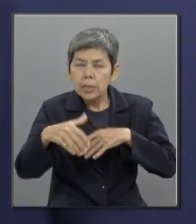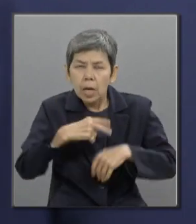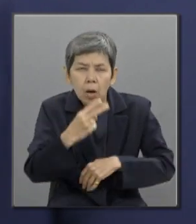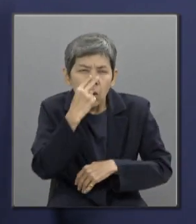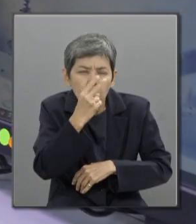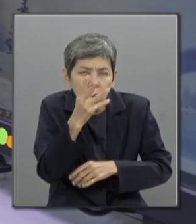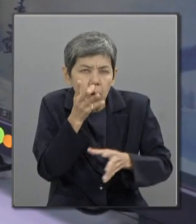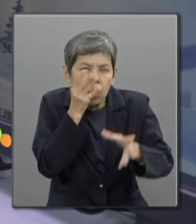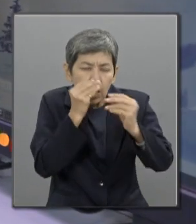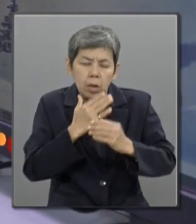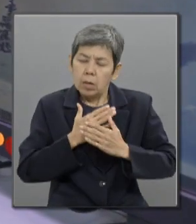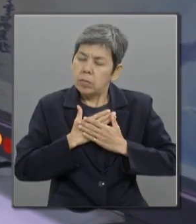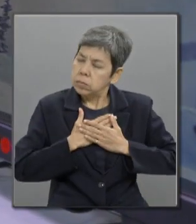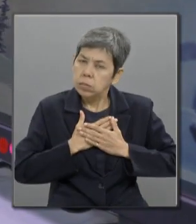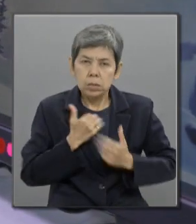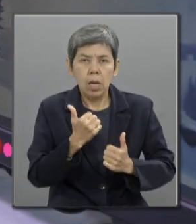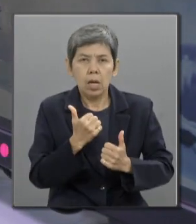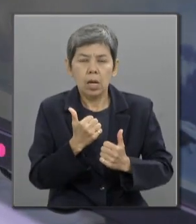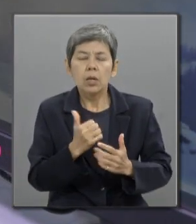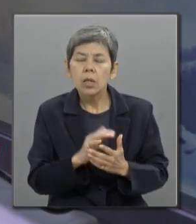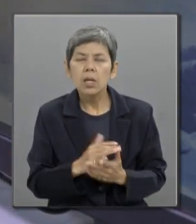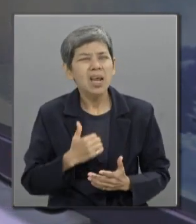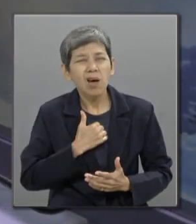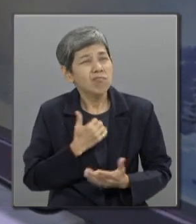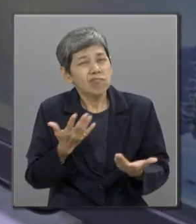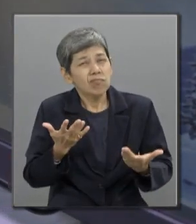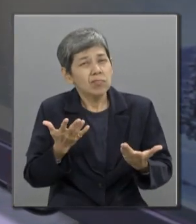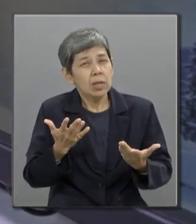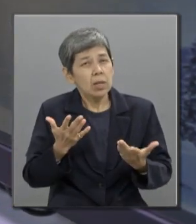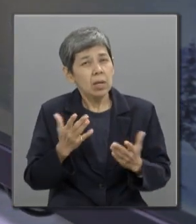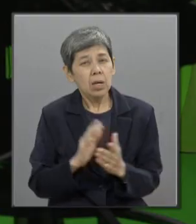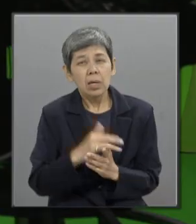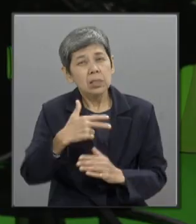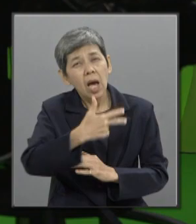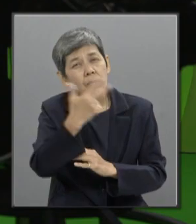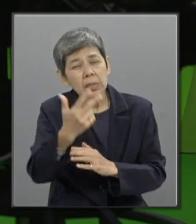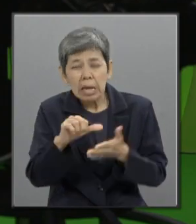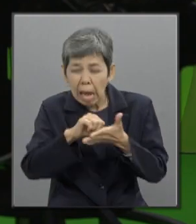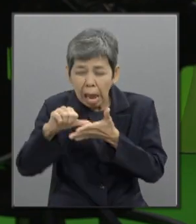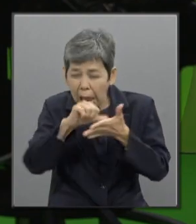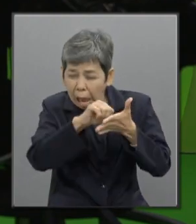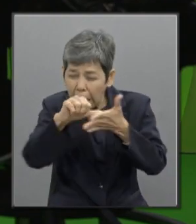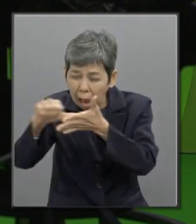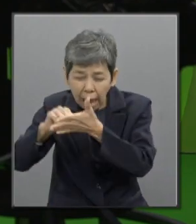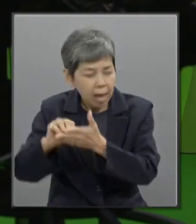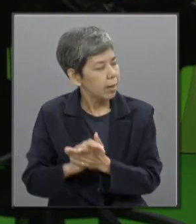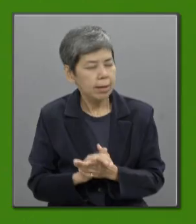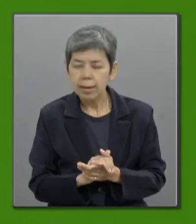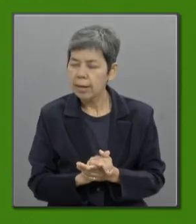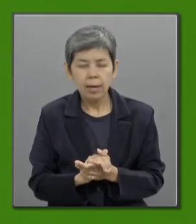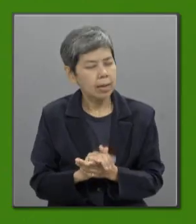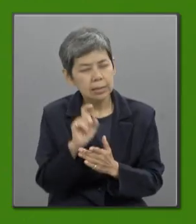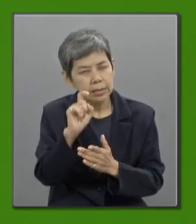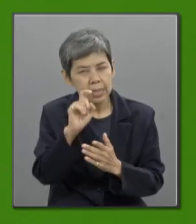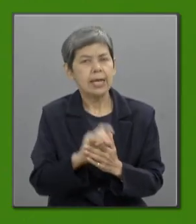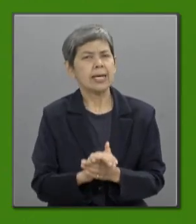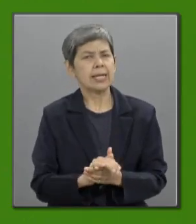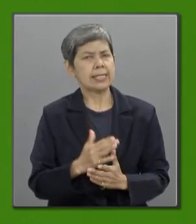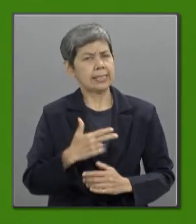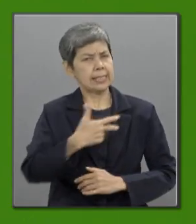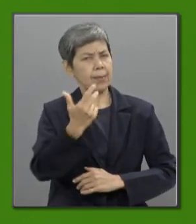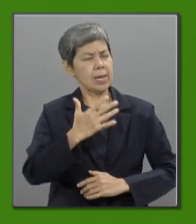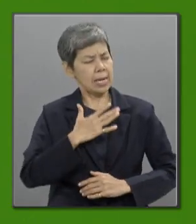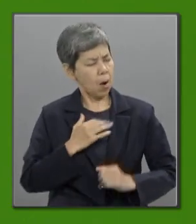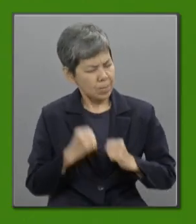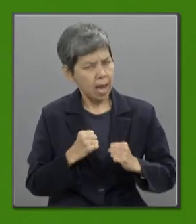ชนเป็นที่พึ่งส่วนหนึ่งเราคงไม่สามารถที่จะแก้ไขวิกฤตได้ทั้งหมดแต่สิ่งที่ไทย